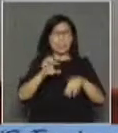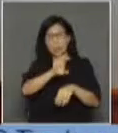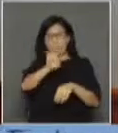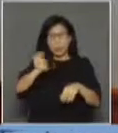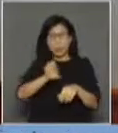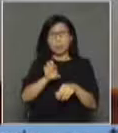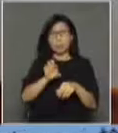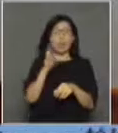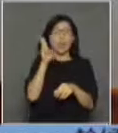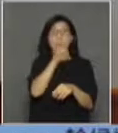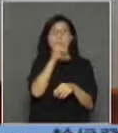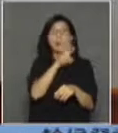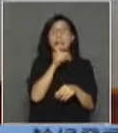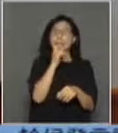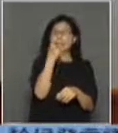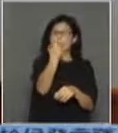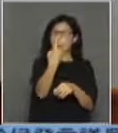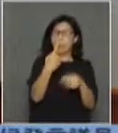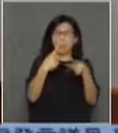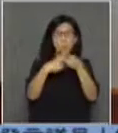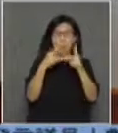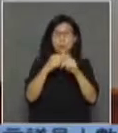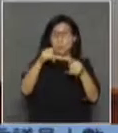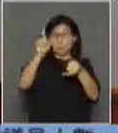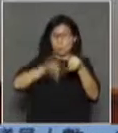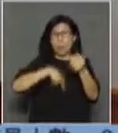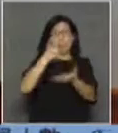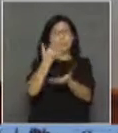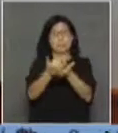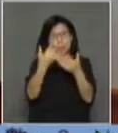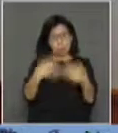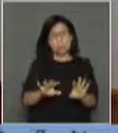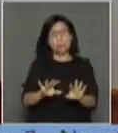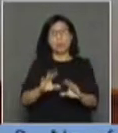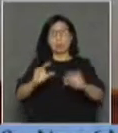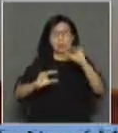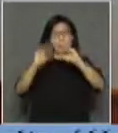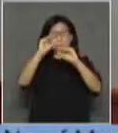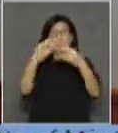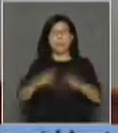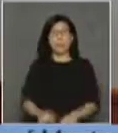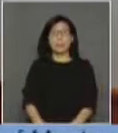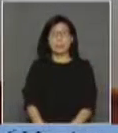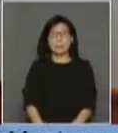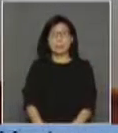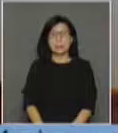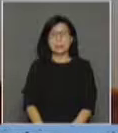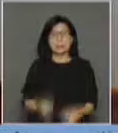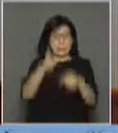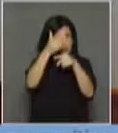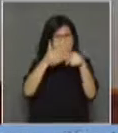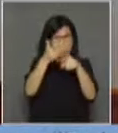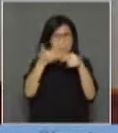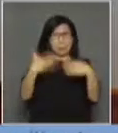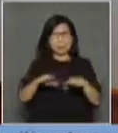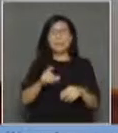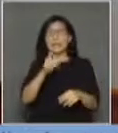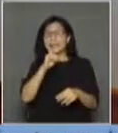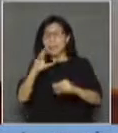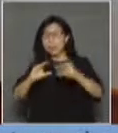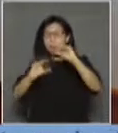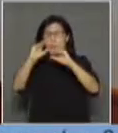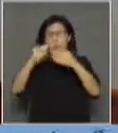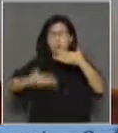到2個星期就有一名工友死於工業意外，當中 超過半數與建造業高